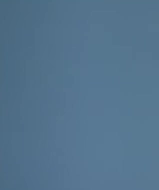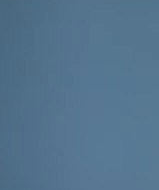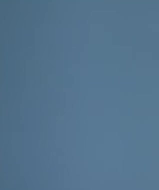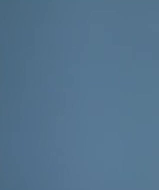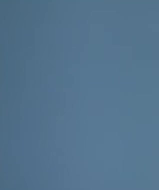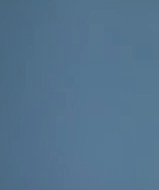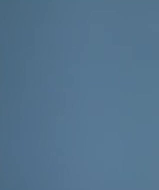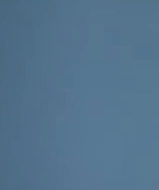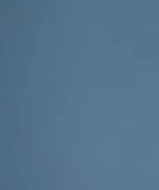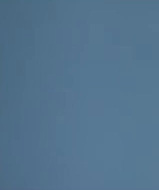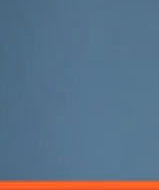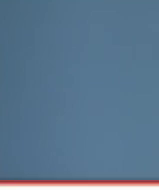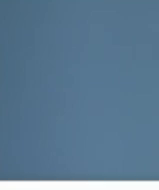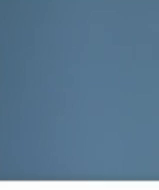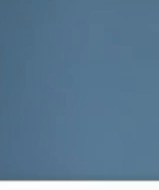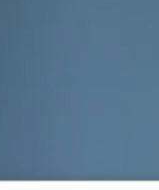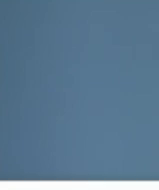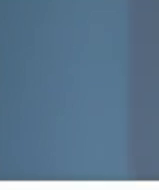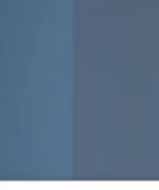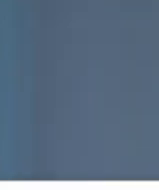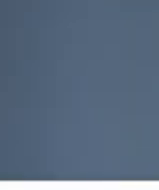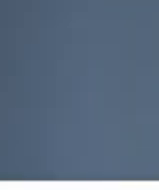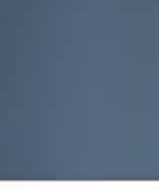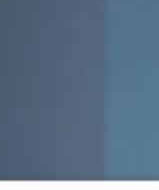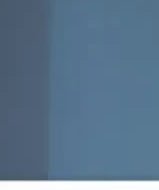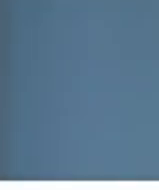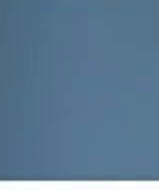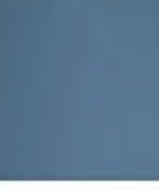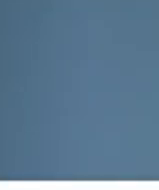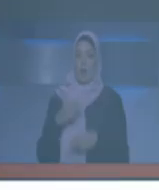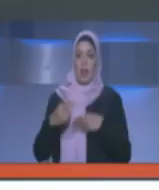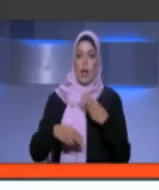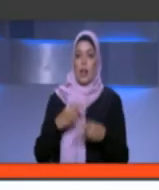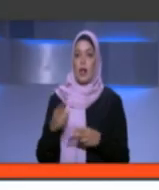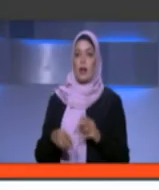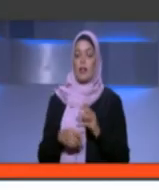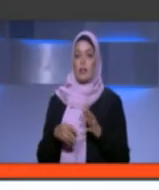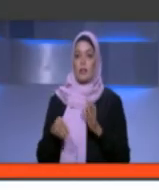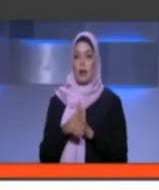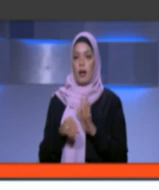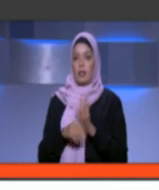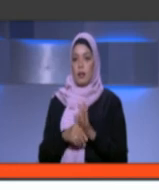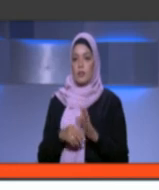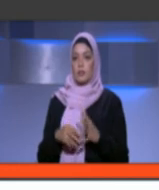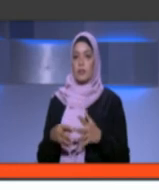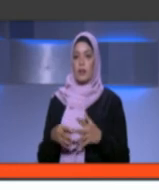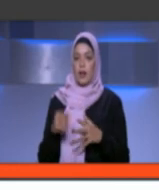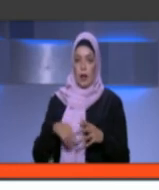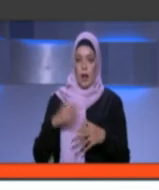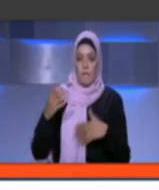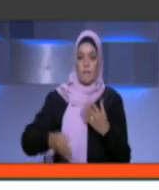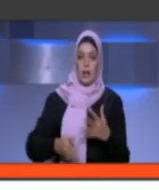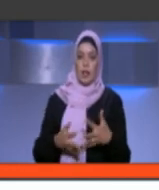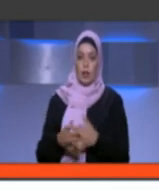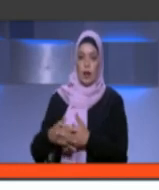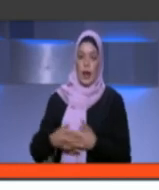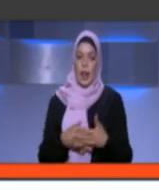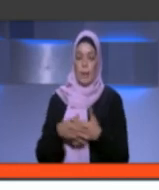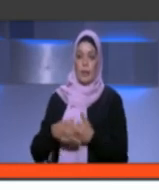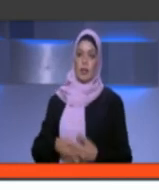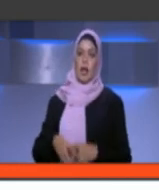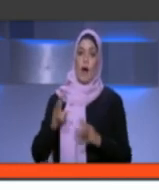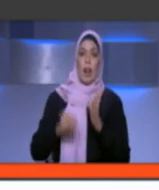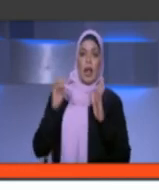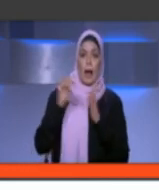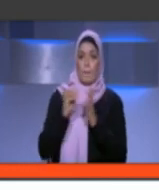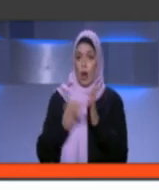هو الوضع الآن في الولايات المتحدة؟ الإجراءات الاحترازية التي تتخذها الإدارة الأمريكية وتحدثها أولا